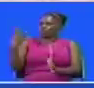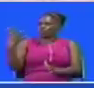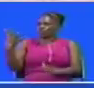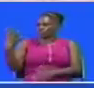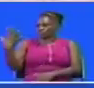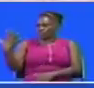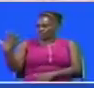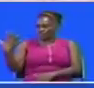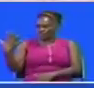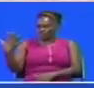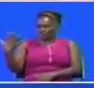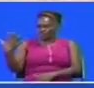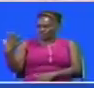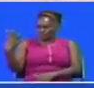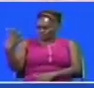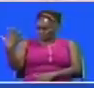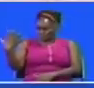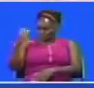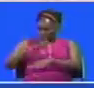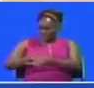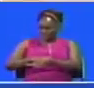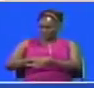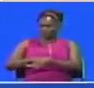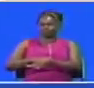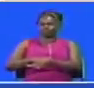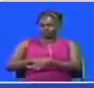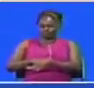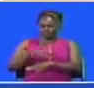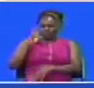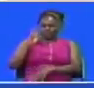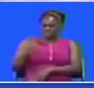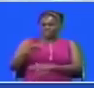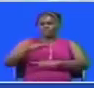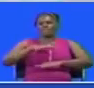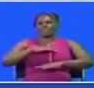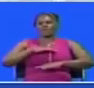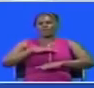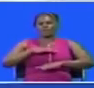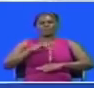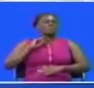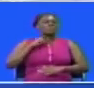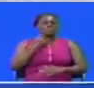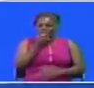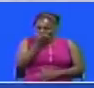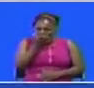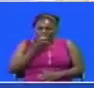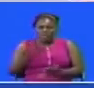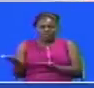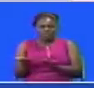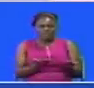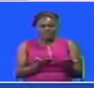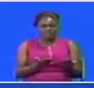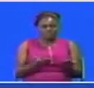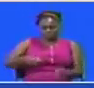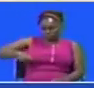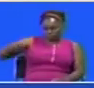degrees. Ikifika 45 basi tunaona sasa imetosha. The honey is then transferred to these holding